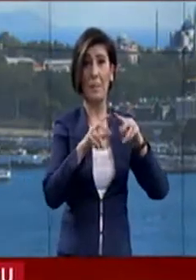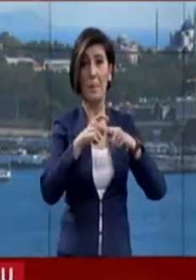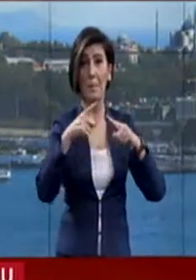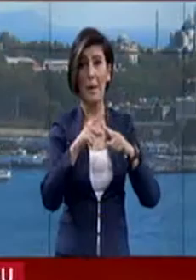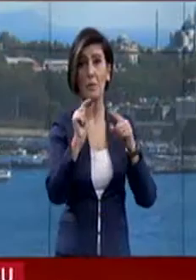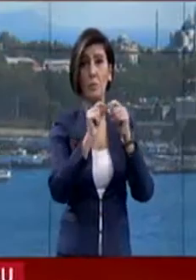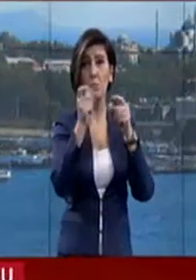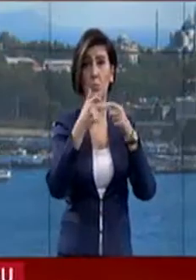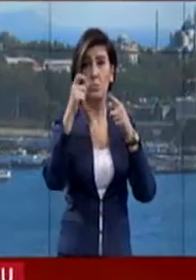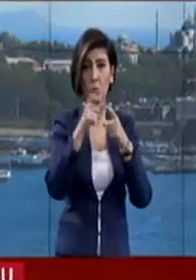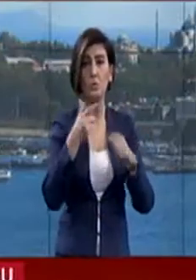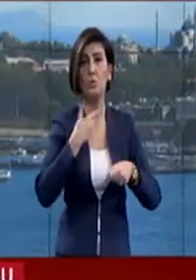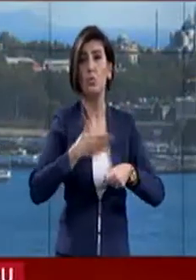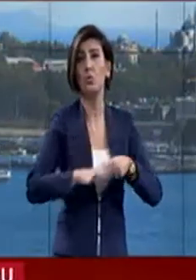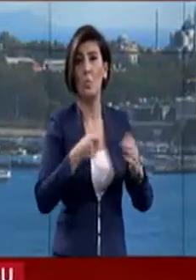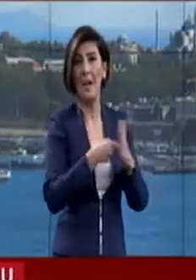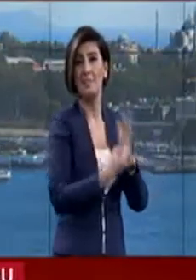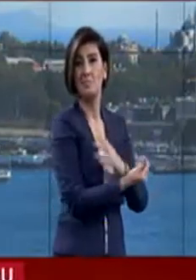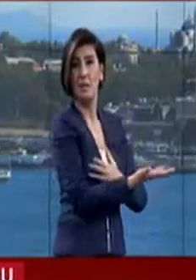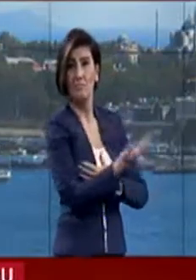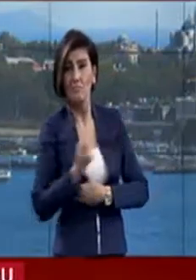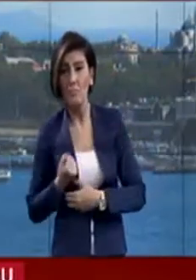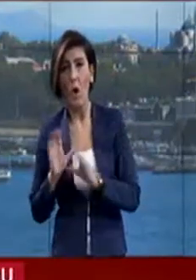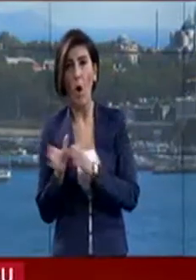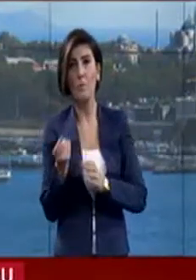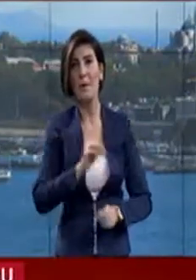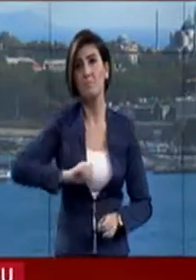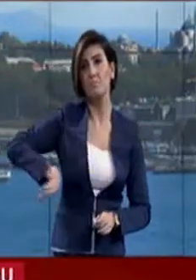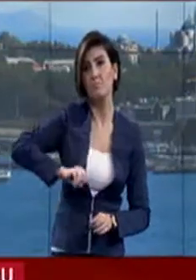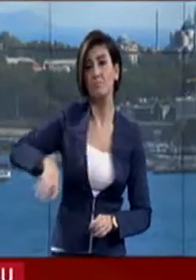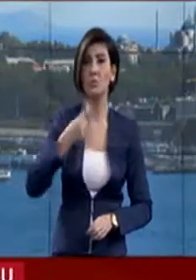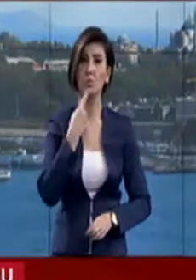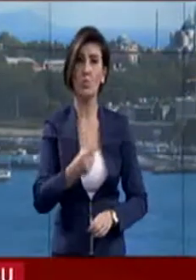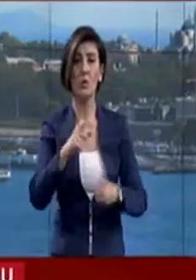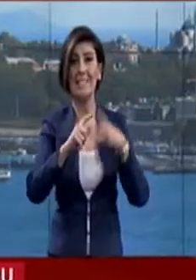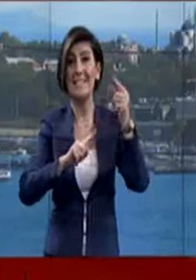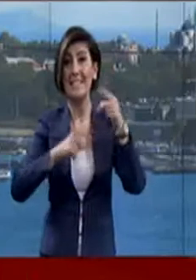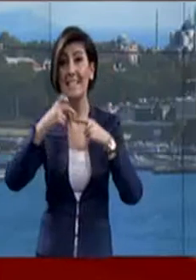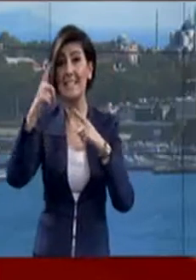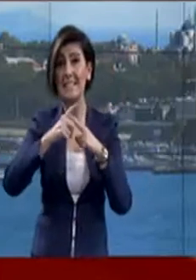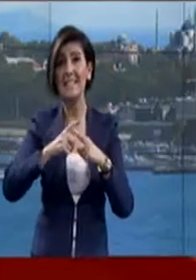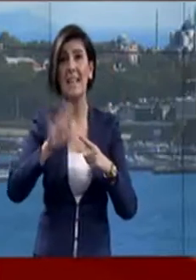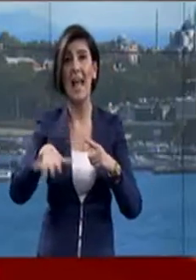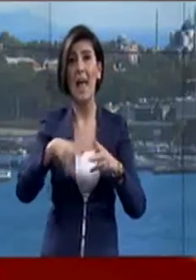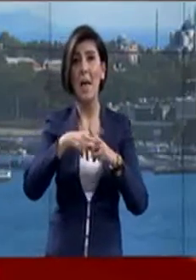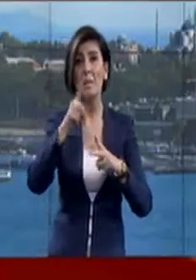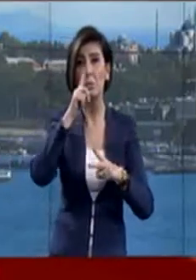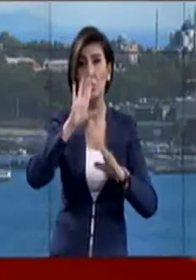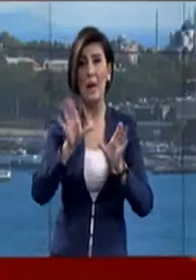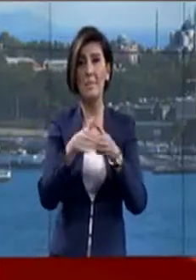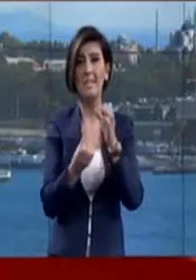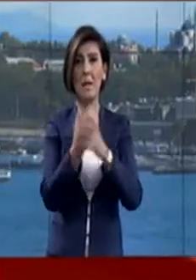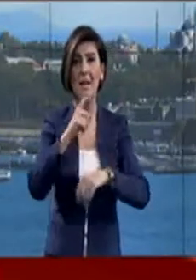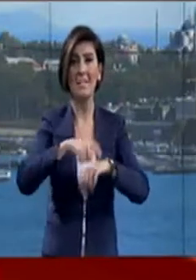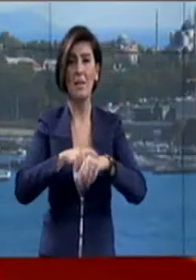adı altında para alarak örgüte finansman sağladıkları iddia ediliyor. Siirt'te ise Emniyet Müdürlüğü ekipleri